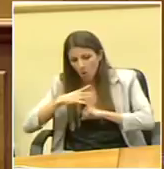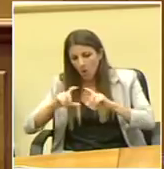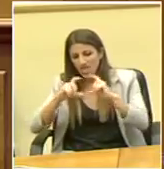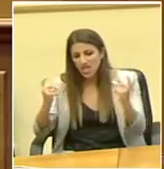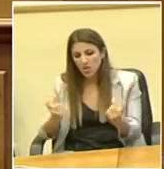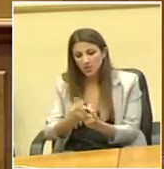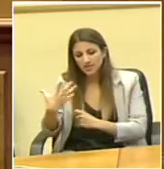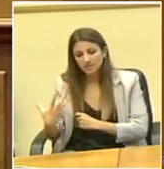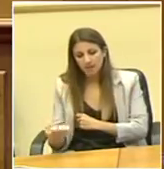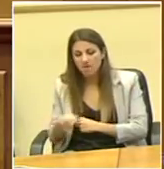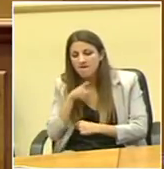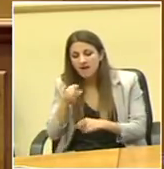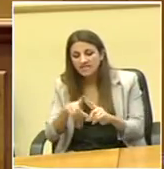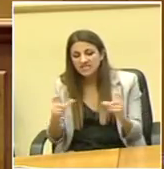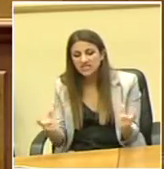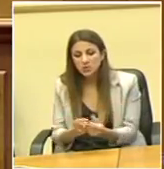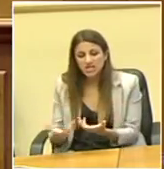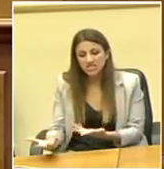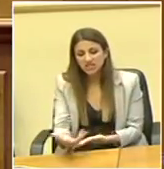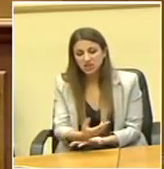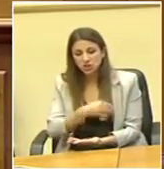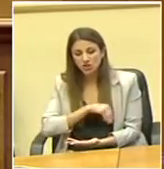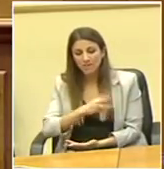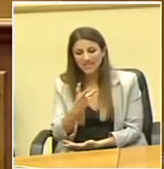30.000 εισόδημα και